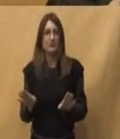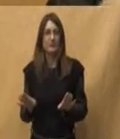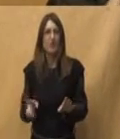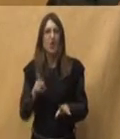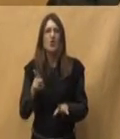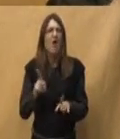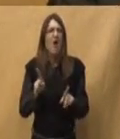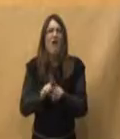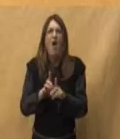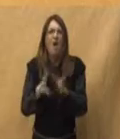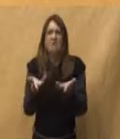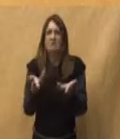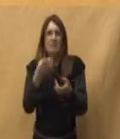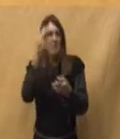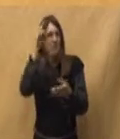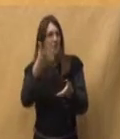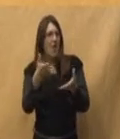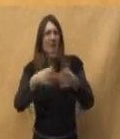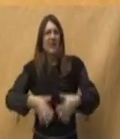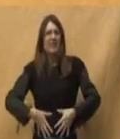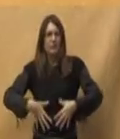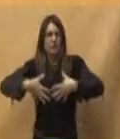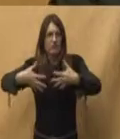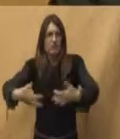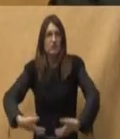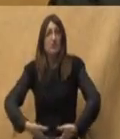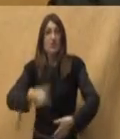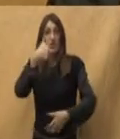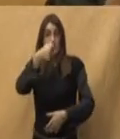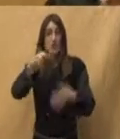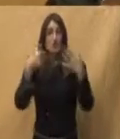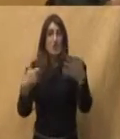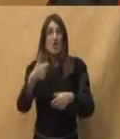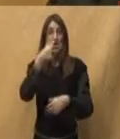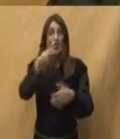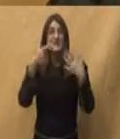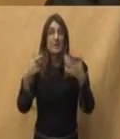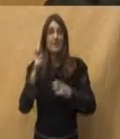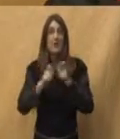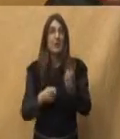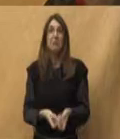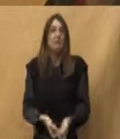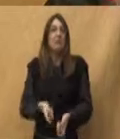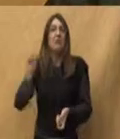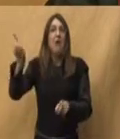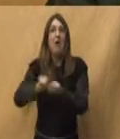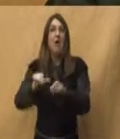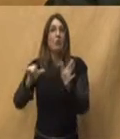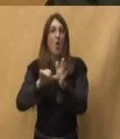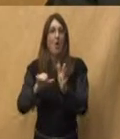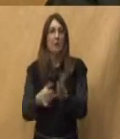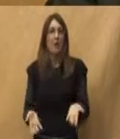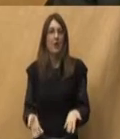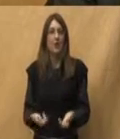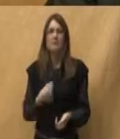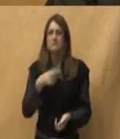To su deformirane osobe, trbusi vise skroz, 160-170 kila. Kod njih je to uobičajeno. I onda naravno da sam analizirao